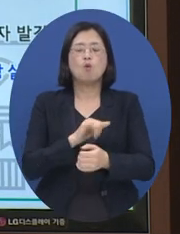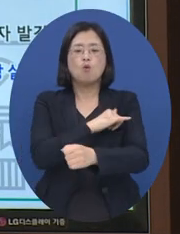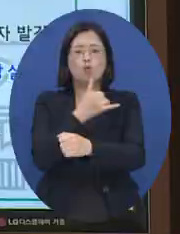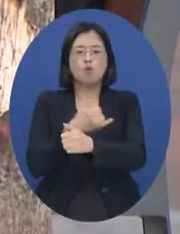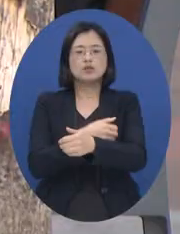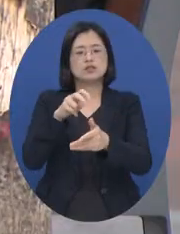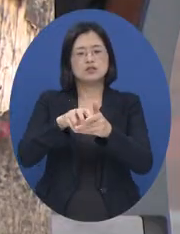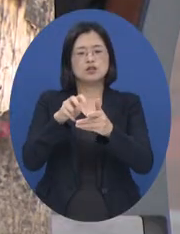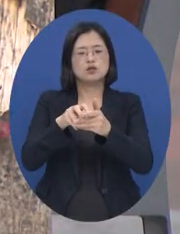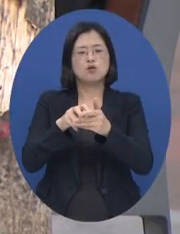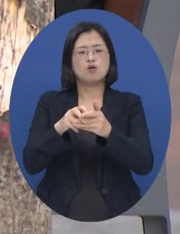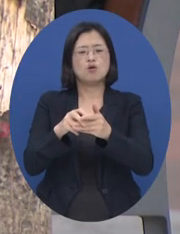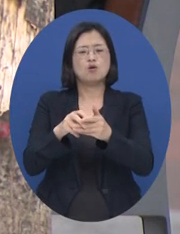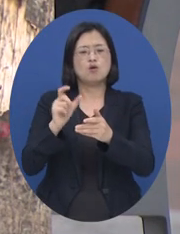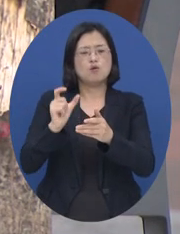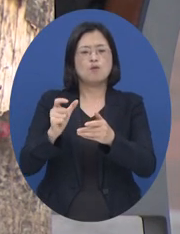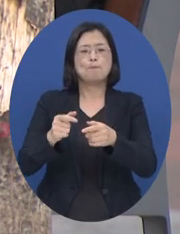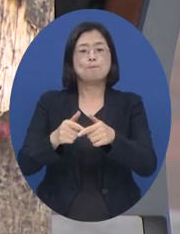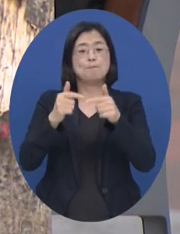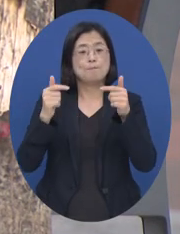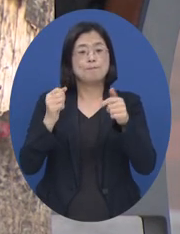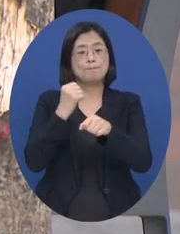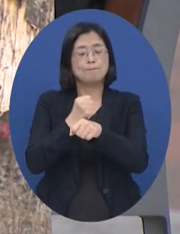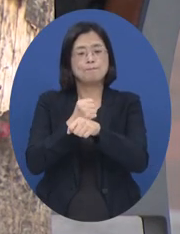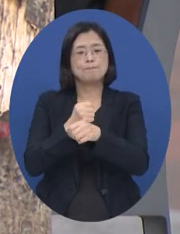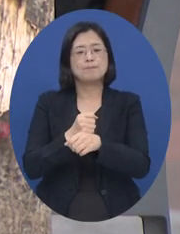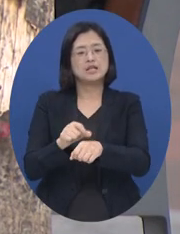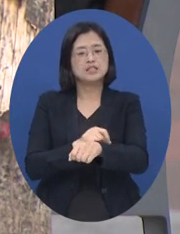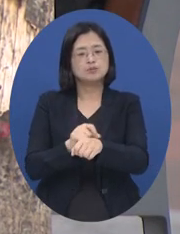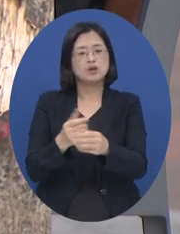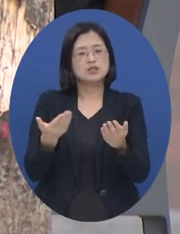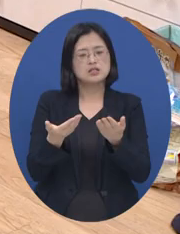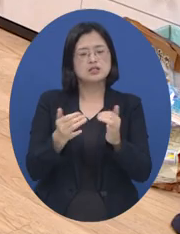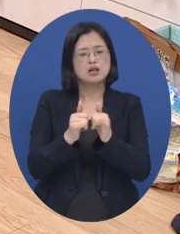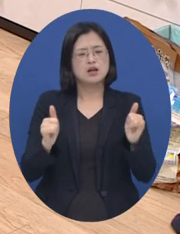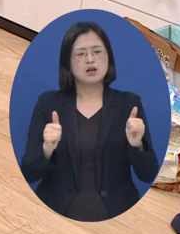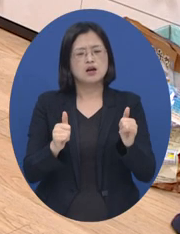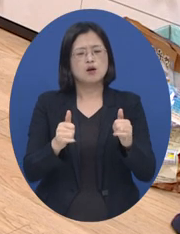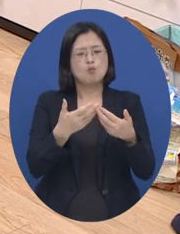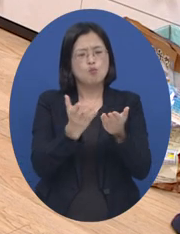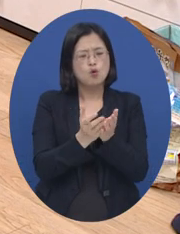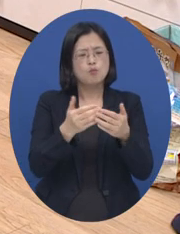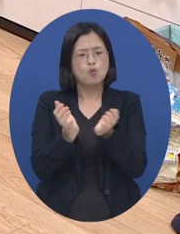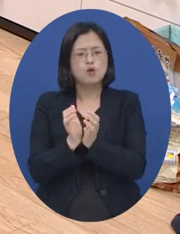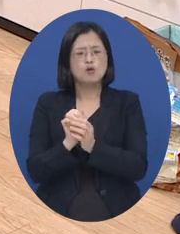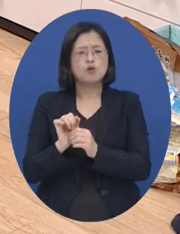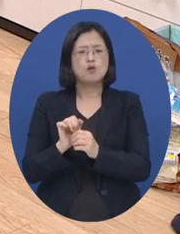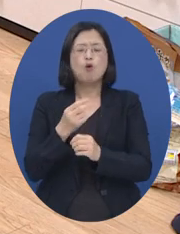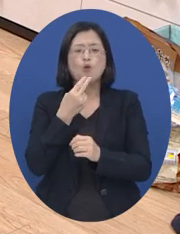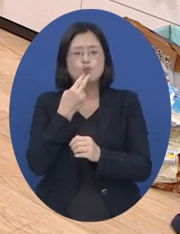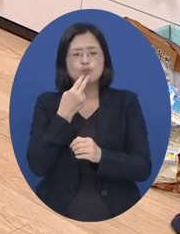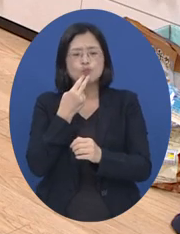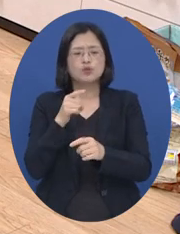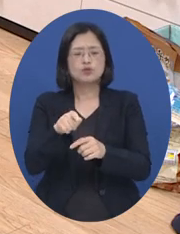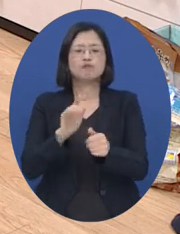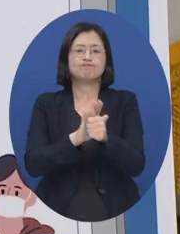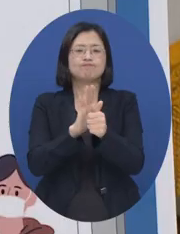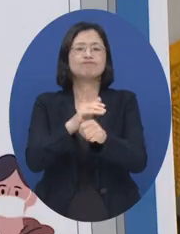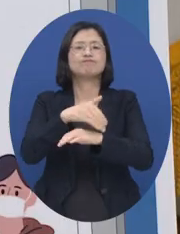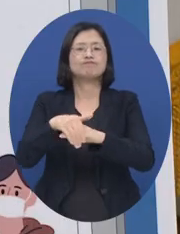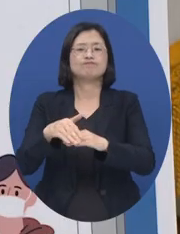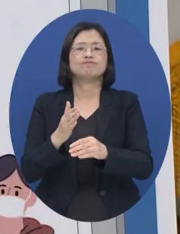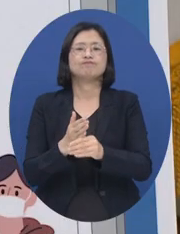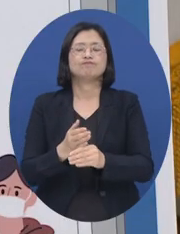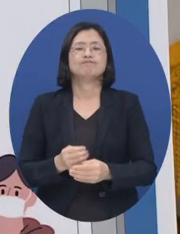강화하고 플랫폼 노동자나 특수고용 노동자 등 노조가 없는 취업 노동자를 위해 조직화를 지원할 예정입니다